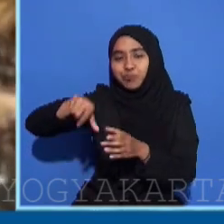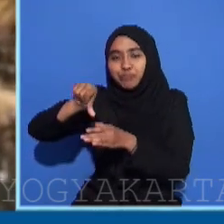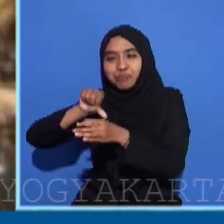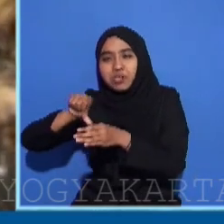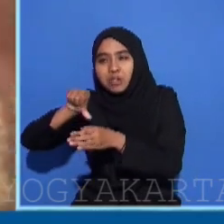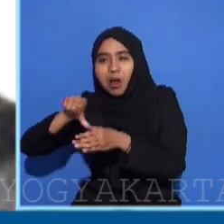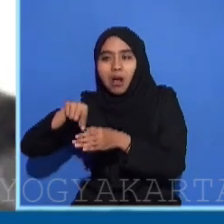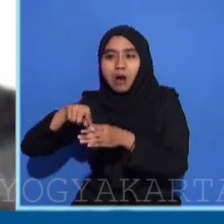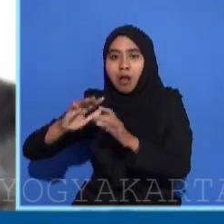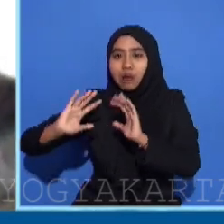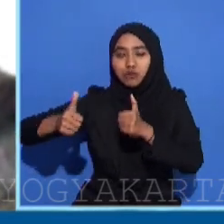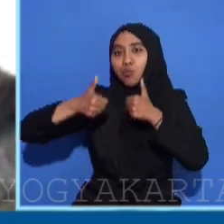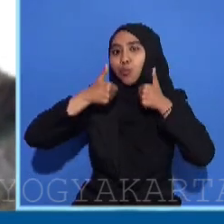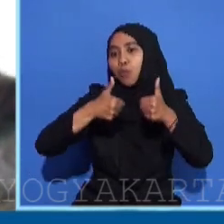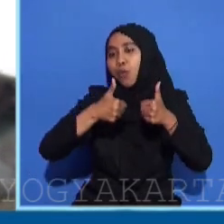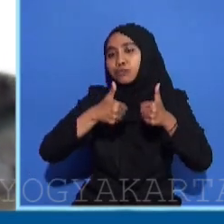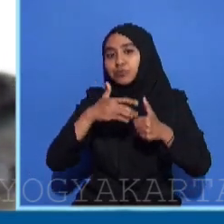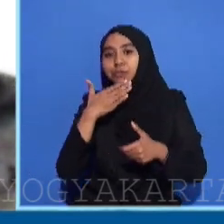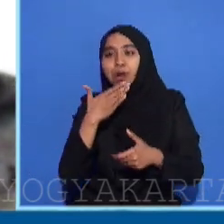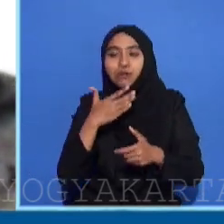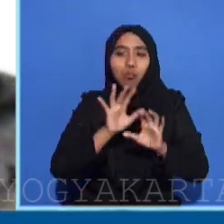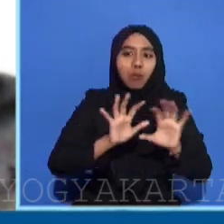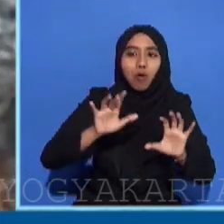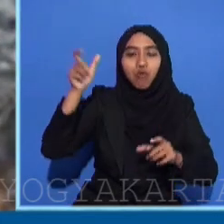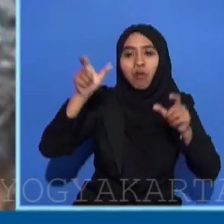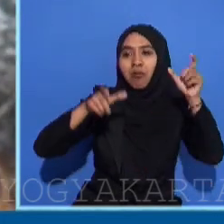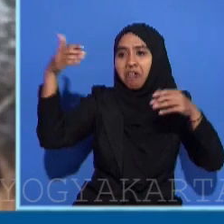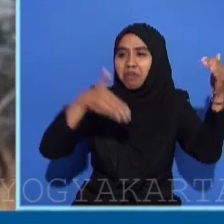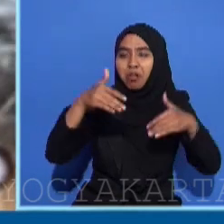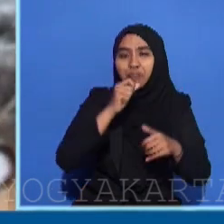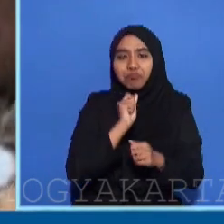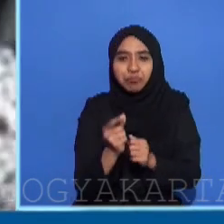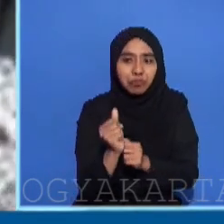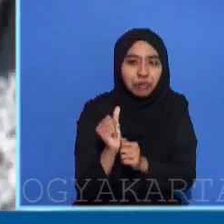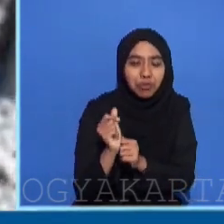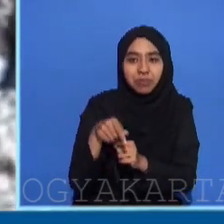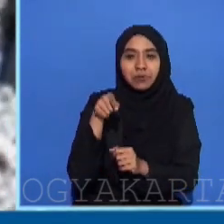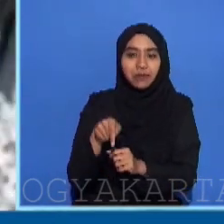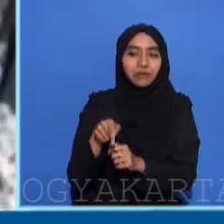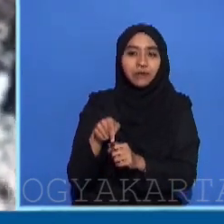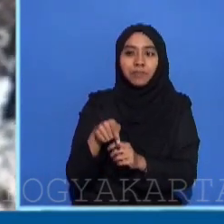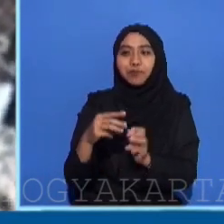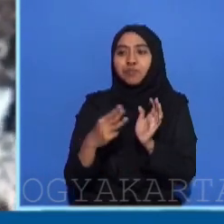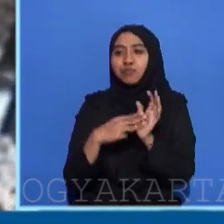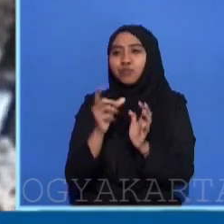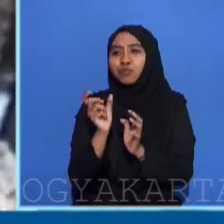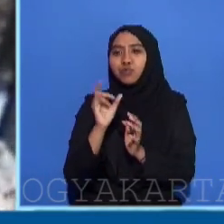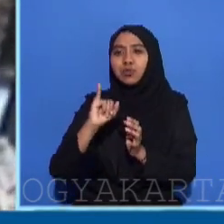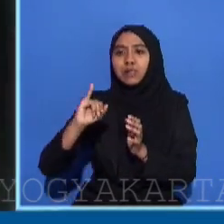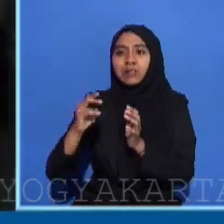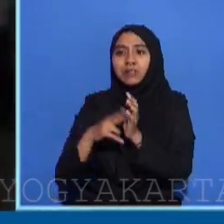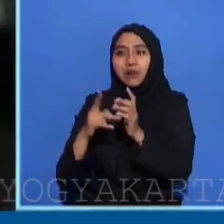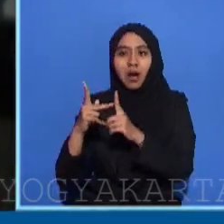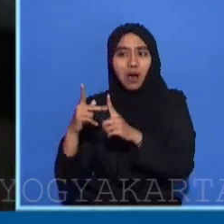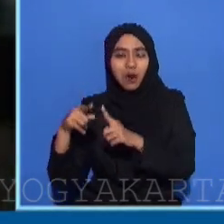kanyoto sae lan kathah dipun patosi dening agadah. Usananipun tumukine wekdal sakmenika Murjinah ingkang dipun biantu semah lan